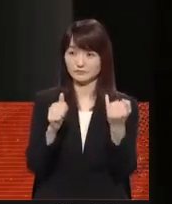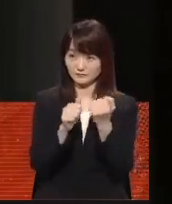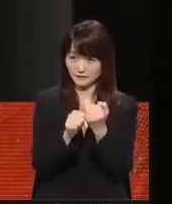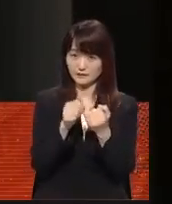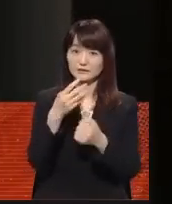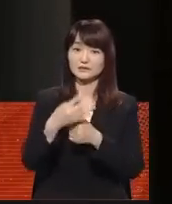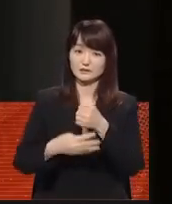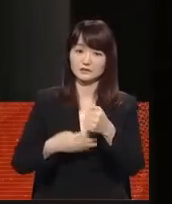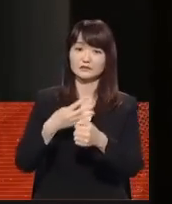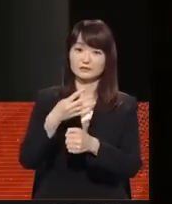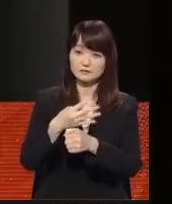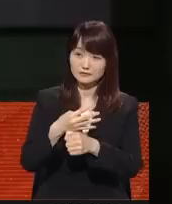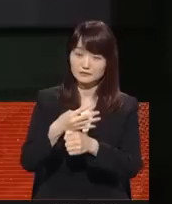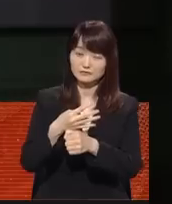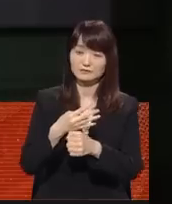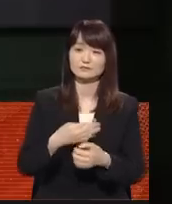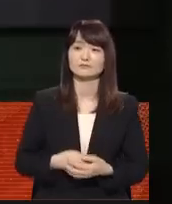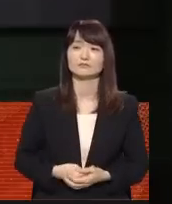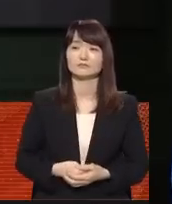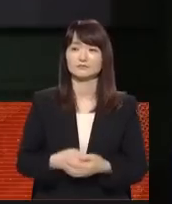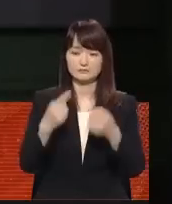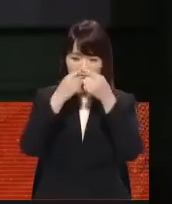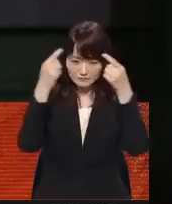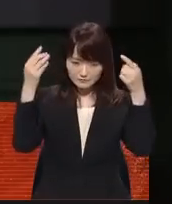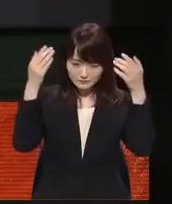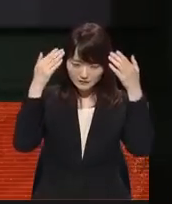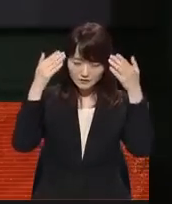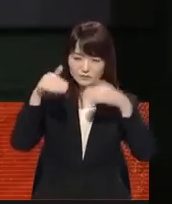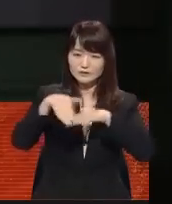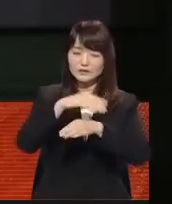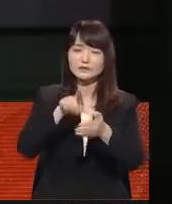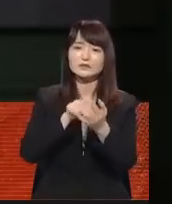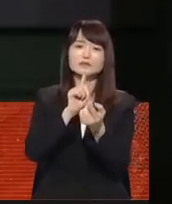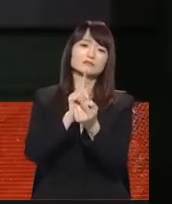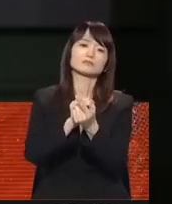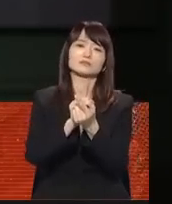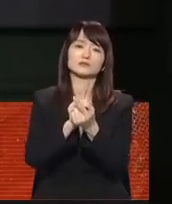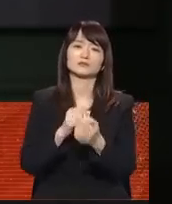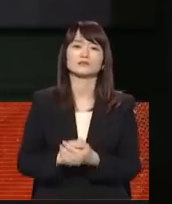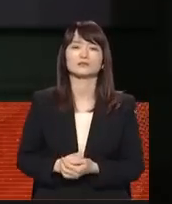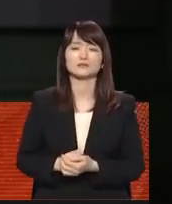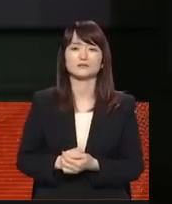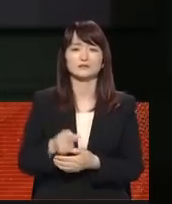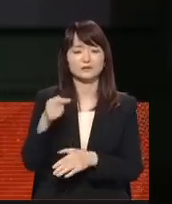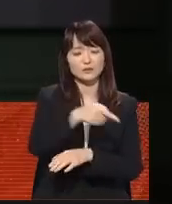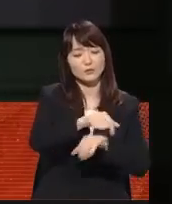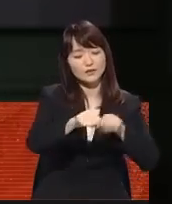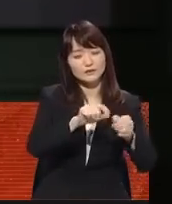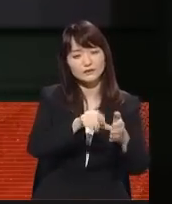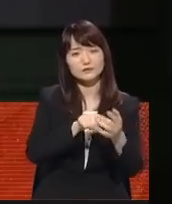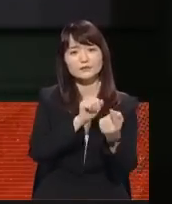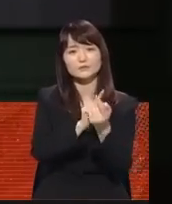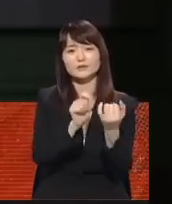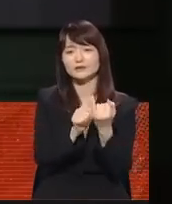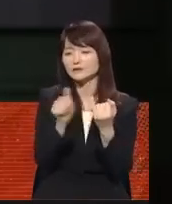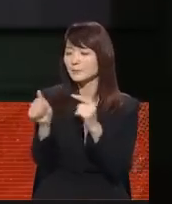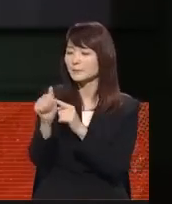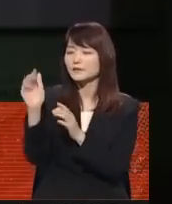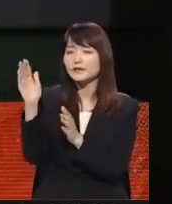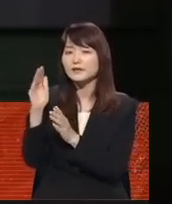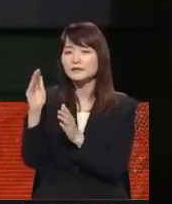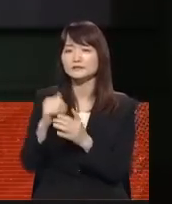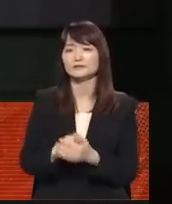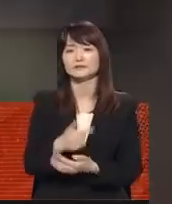4년차 부부 결혼 4년차고요 대학 시절에 만났습니다 그 대회 활동 모임에서 만났는데이 남편은 당시에 학생이었는데